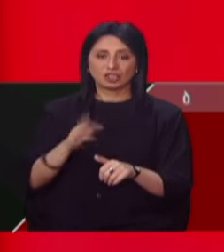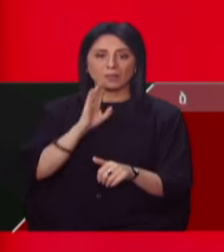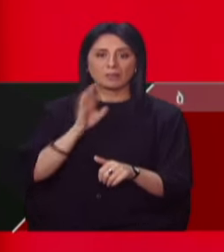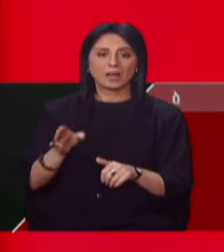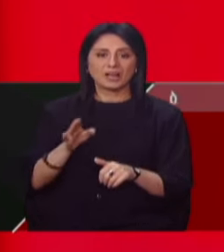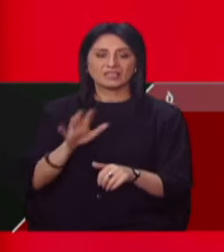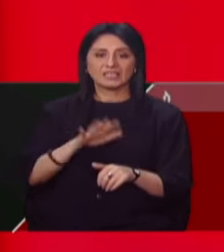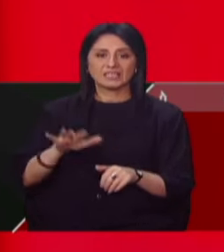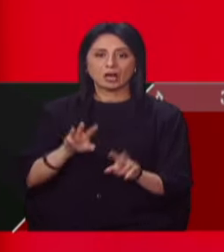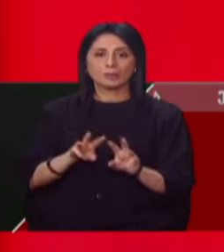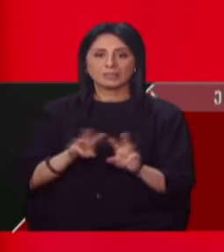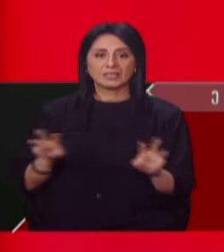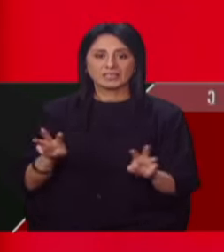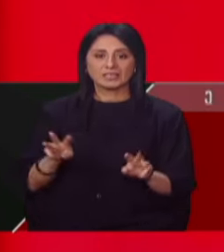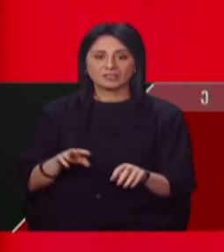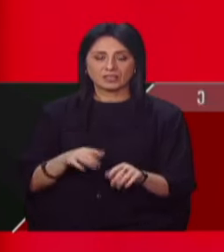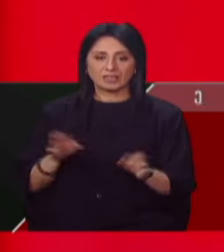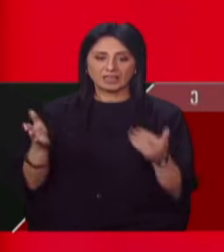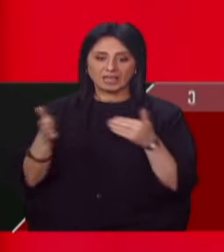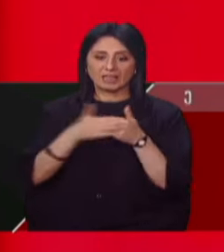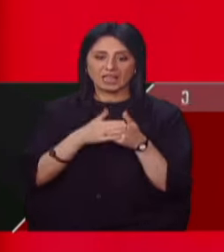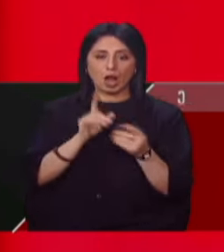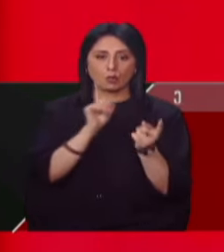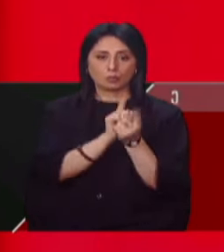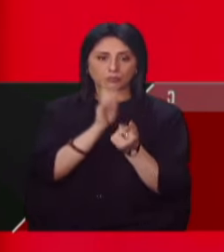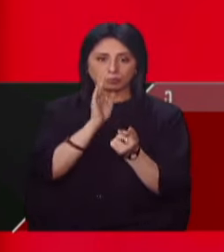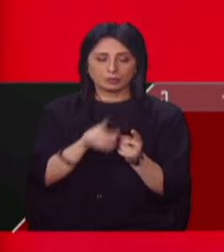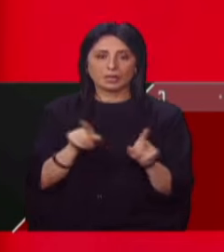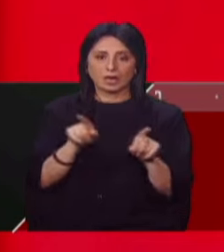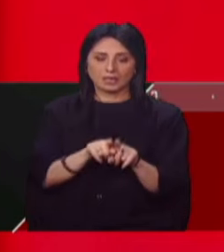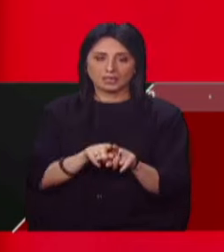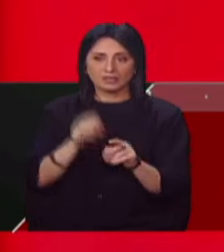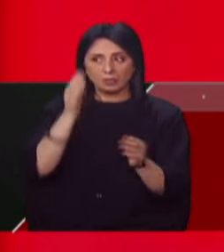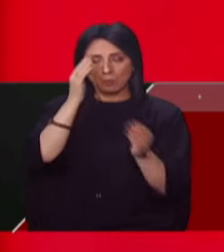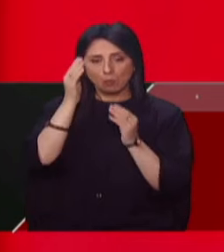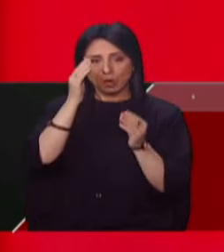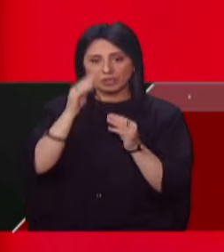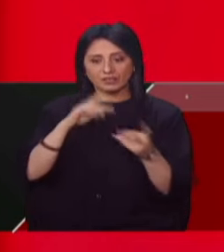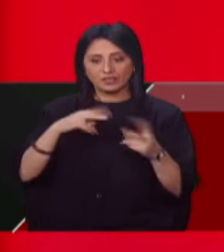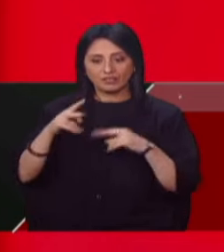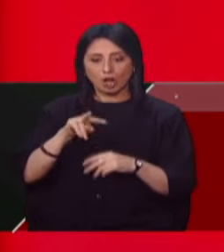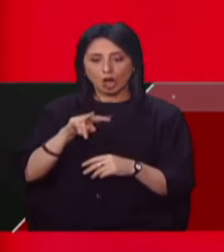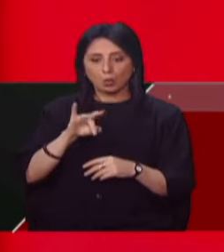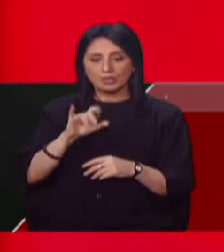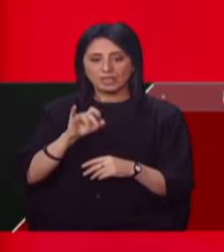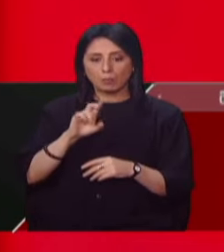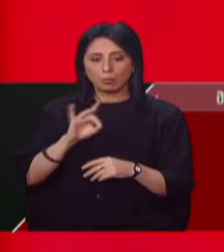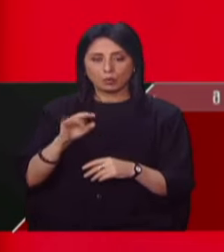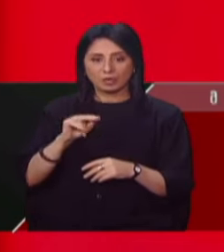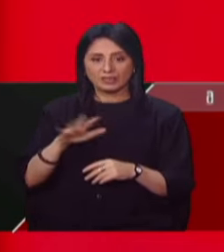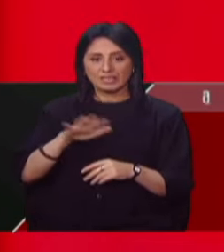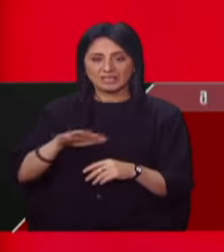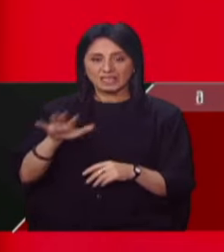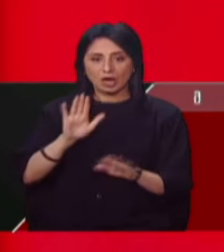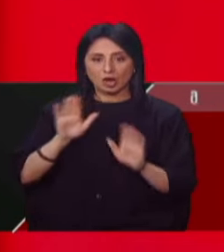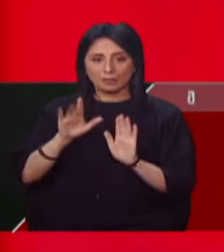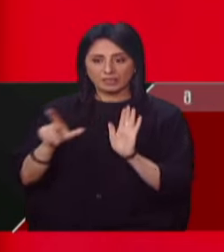ბელგიის საგარეო საქმეთა მინისტრს თახურულ კარს მიღმა ესაუბროს, ისევე როგორც მოსაზრებები გაცვალოს ლუქსემბურგის საგარეო